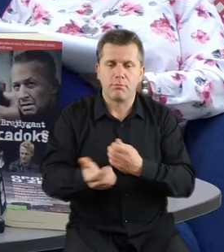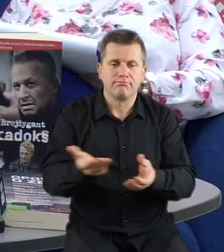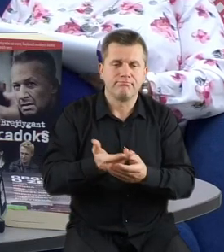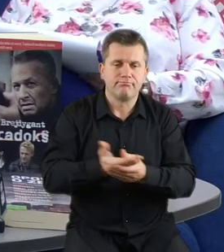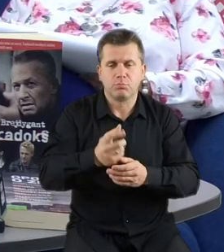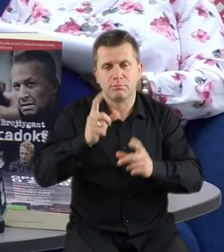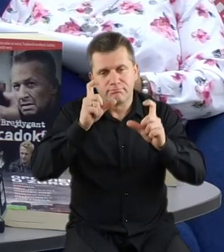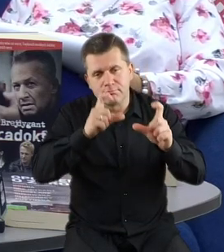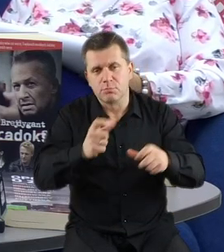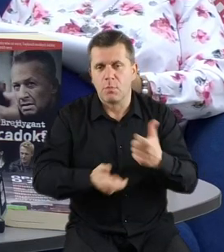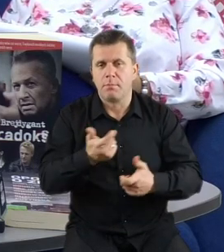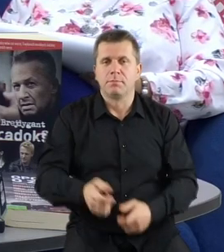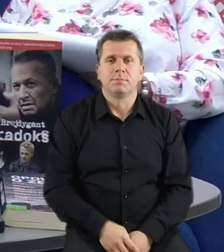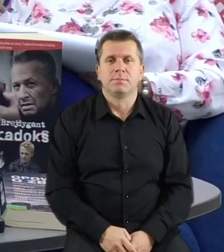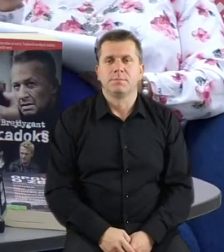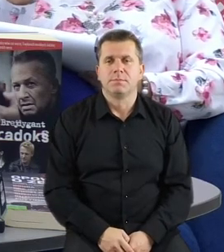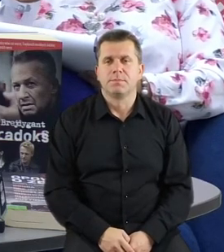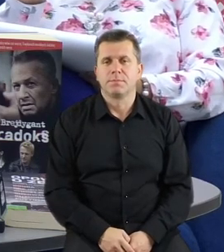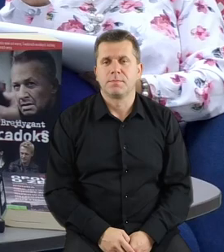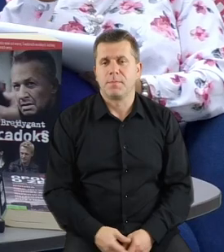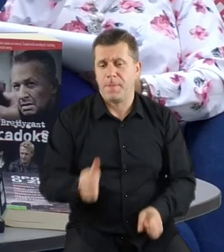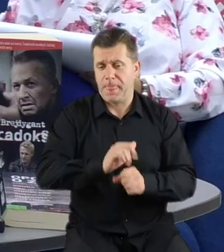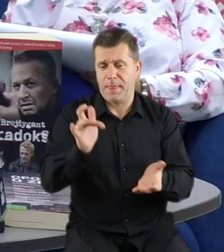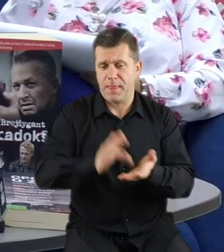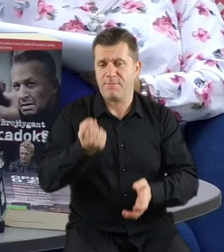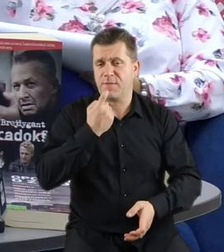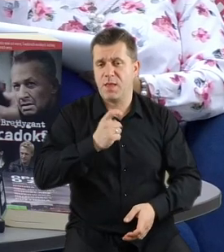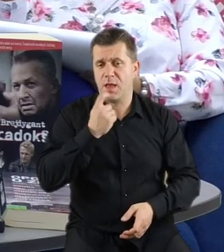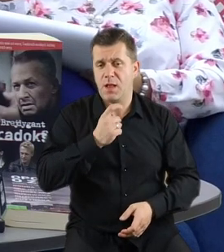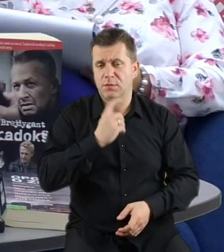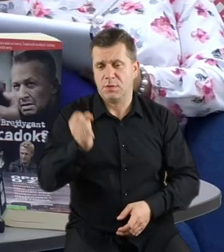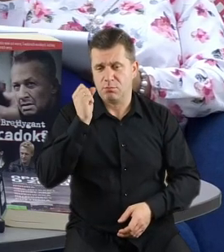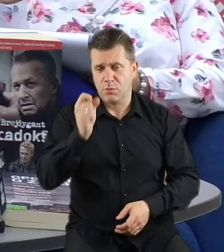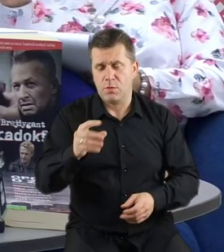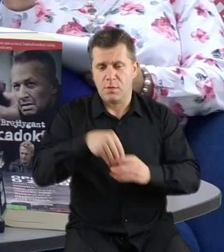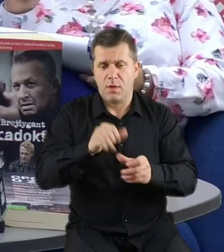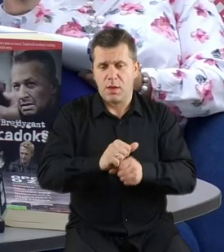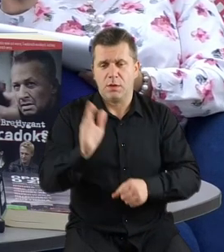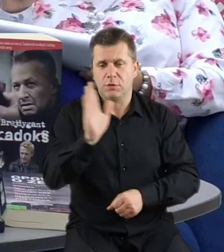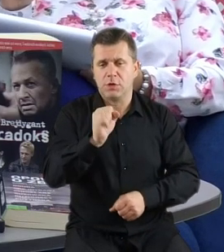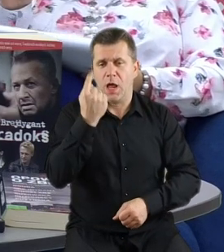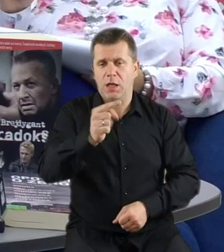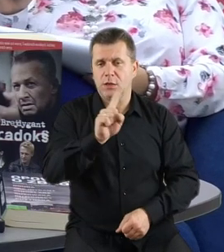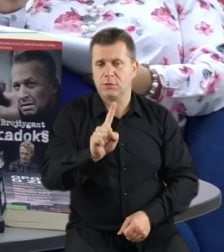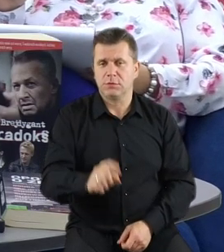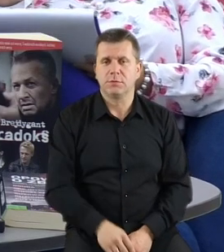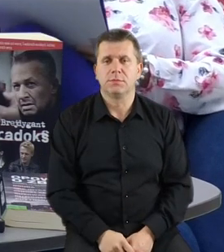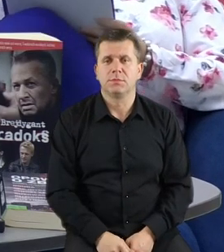z tym zdokumentować. No bo oczywiście, no, jesteśmy w Kielcach. Kielce tak. Pojawiają się wszędzie.